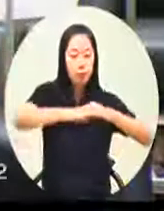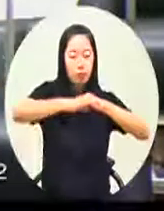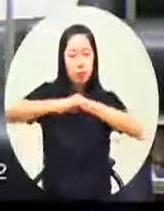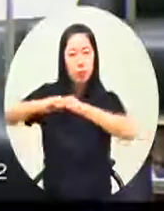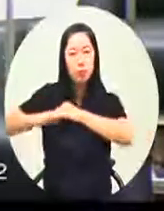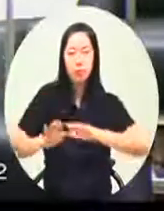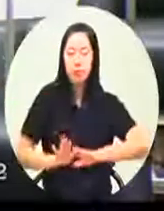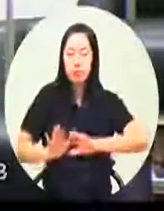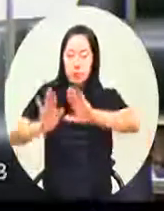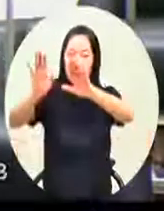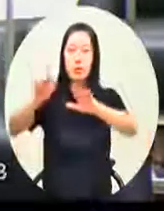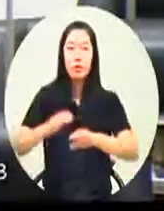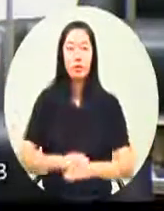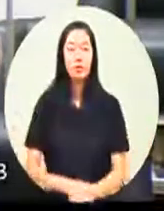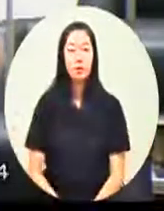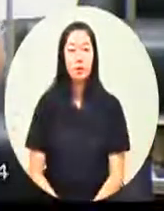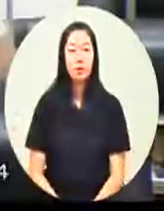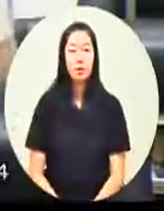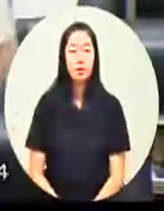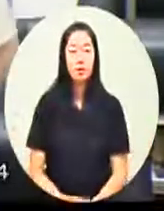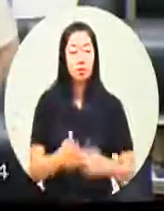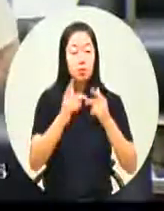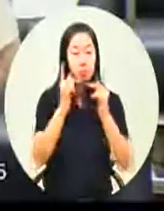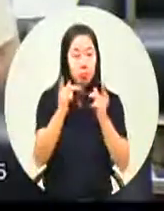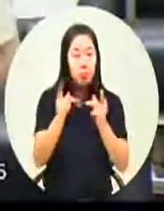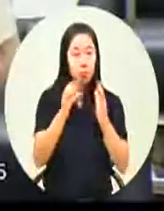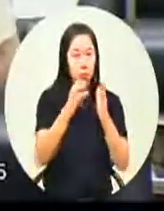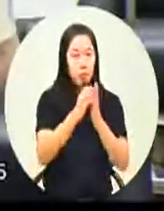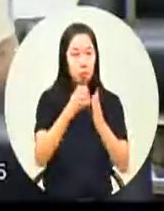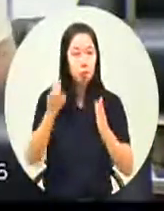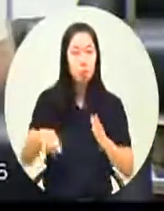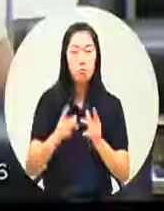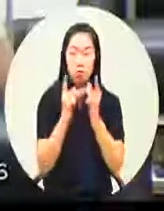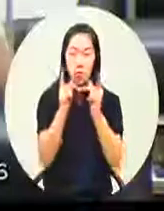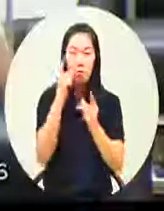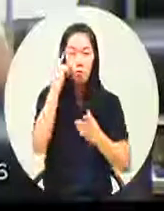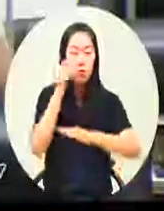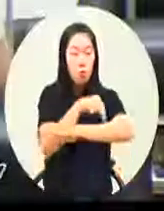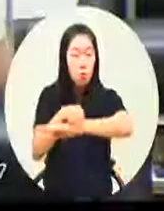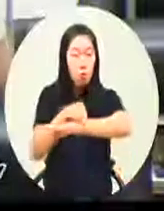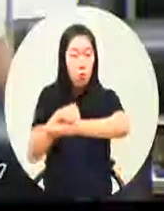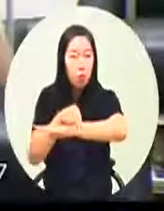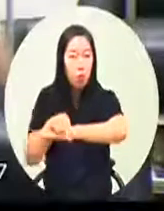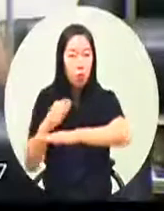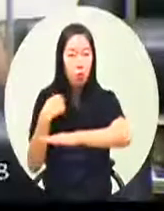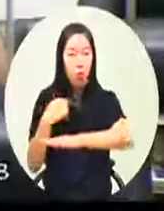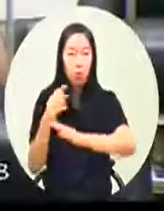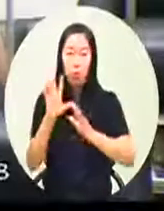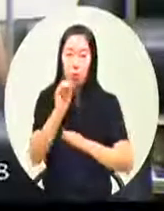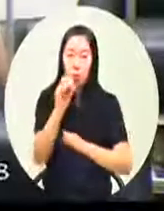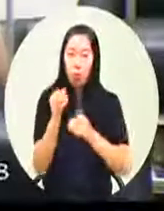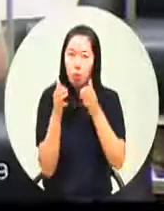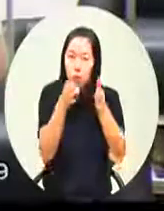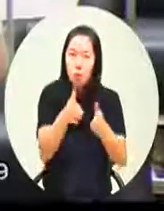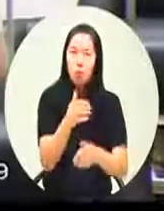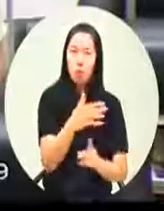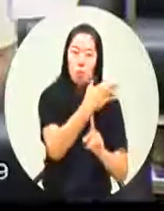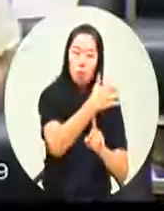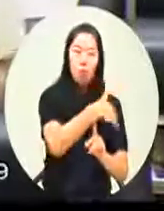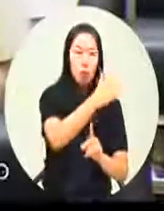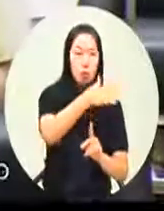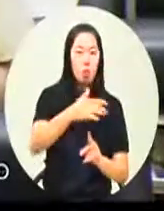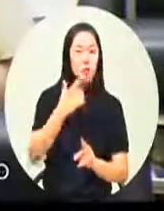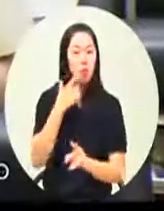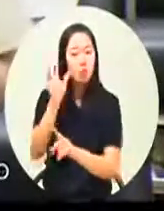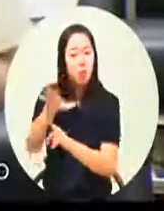场，捷运局在捷运的规划上是不是朝奇美地区要把它延长到